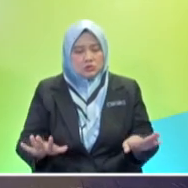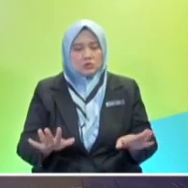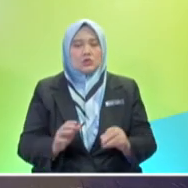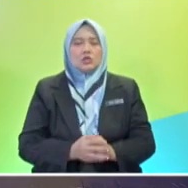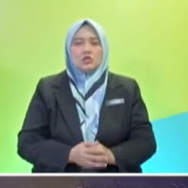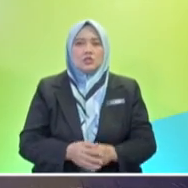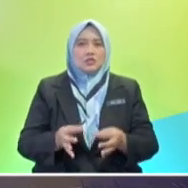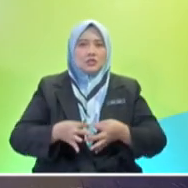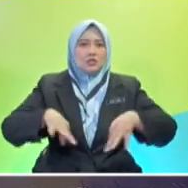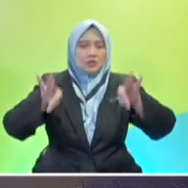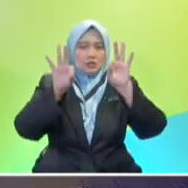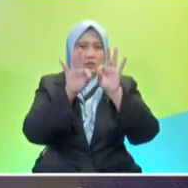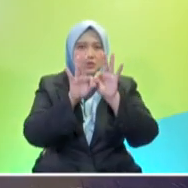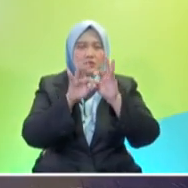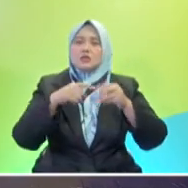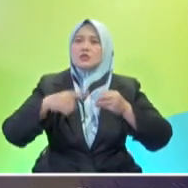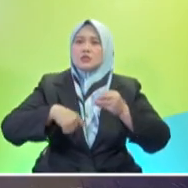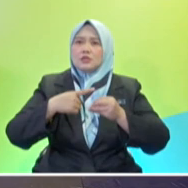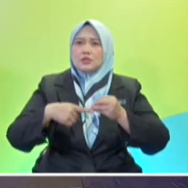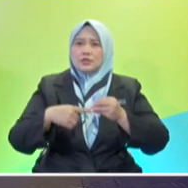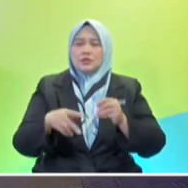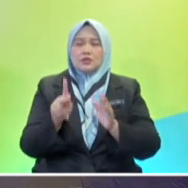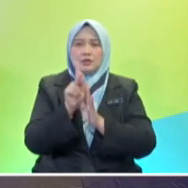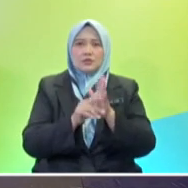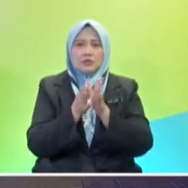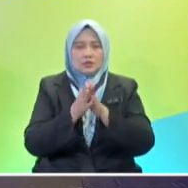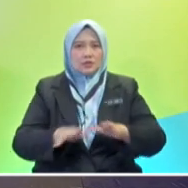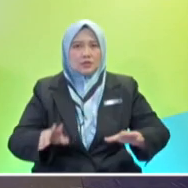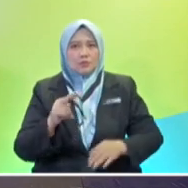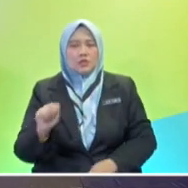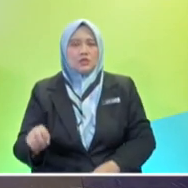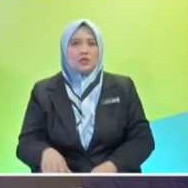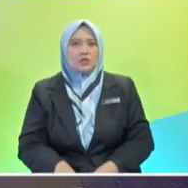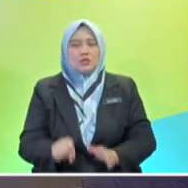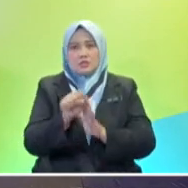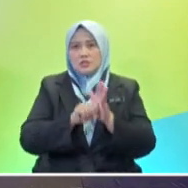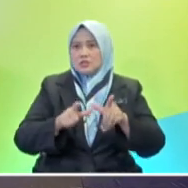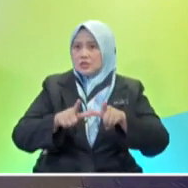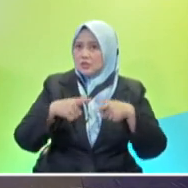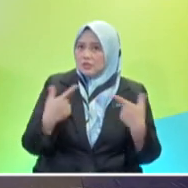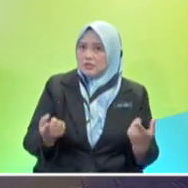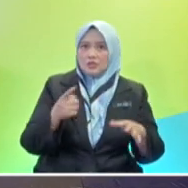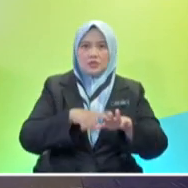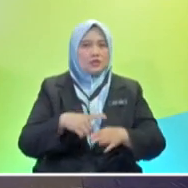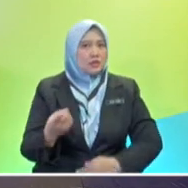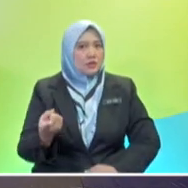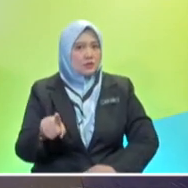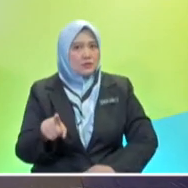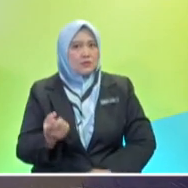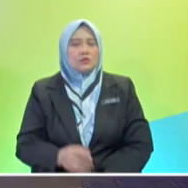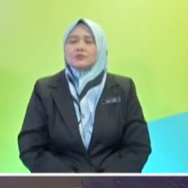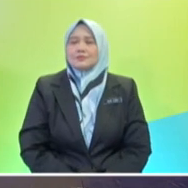tentang keselamatan selain di dapur, Nisa. Baik. Kita sudah pun belajar bersama-sama